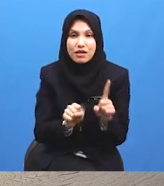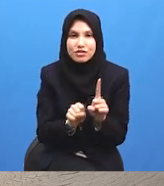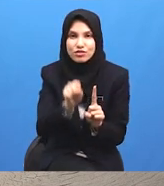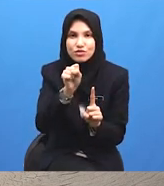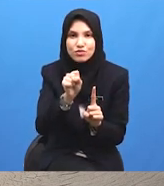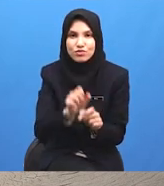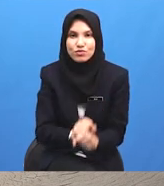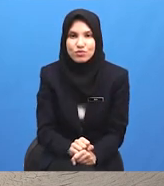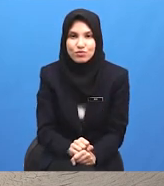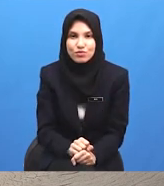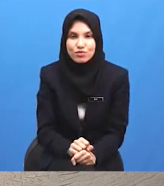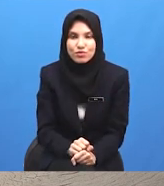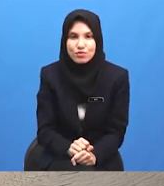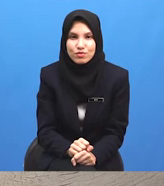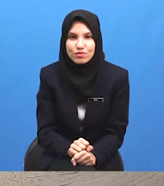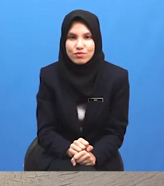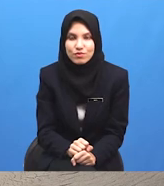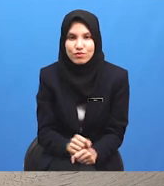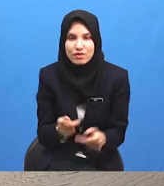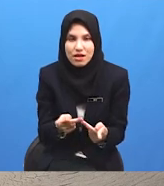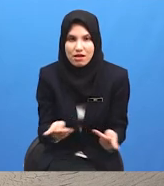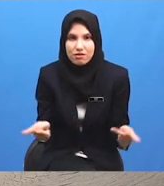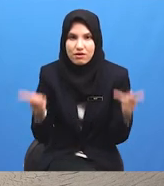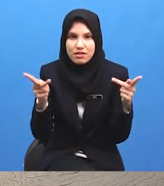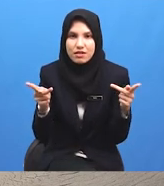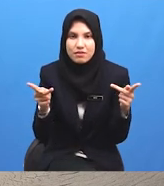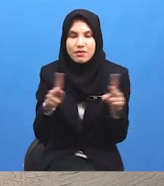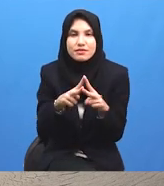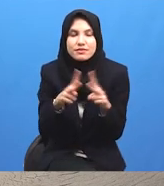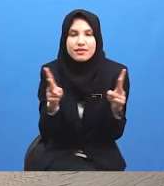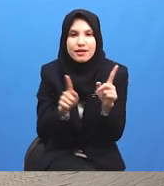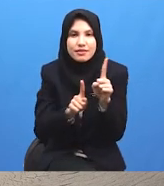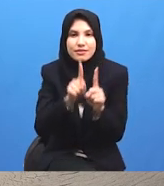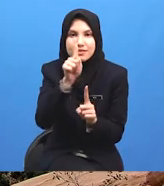haba yang dikeluarkan oleh kuali tersebut sangat tinggi.